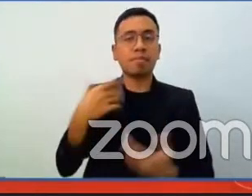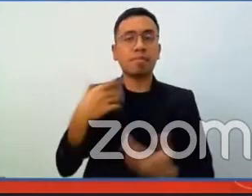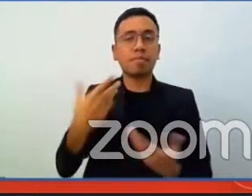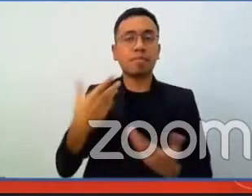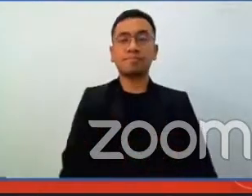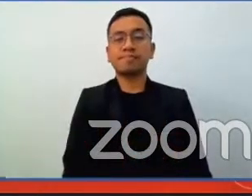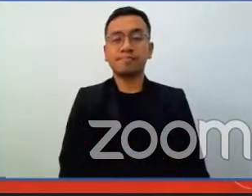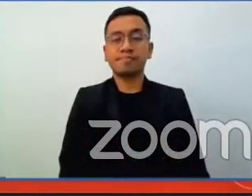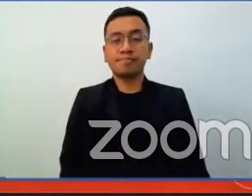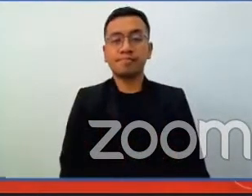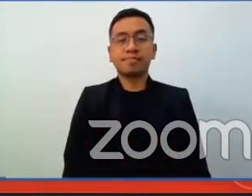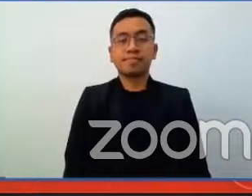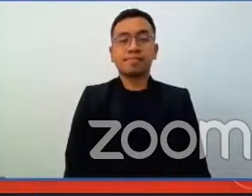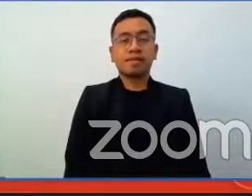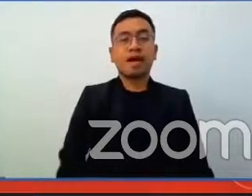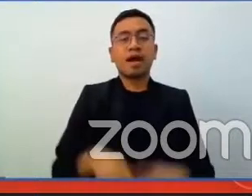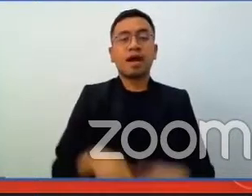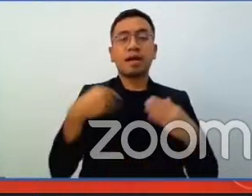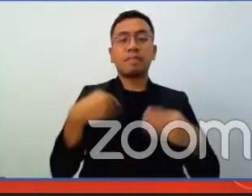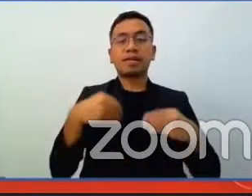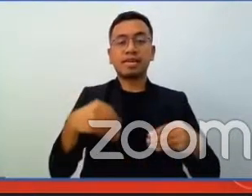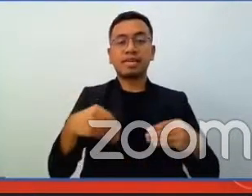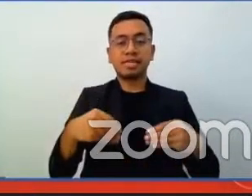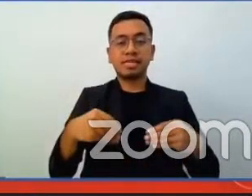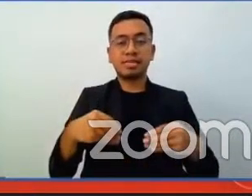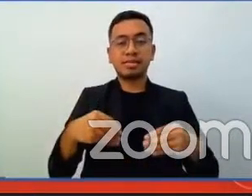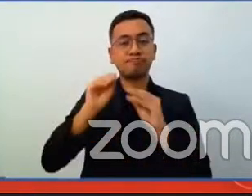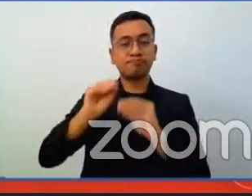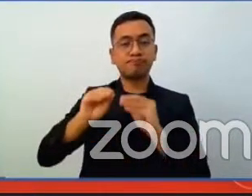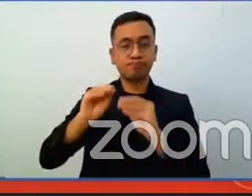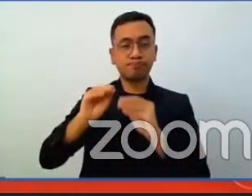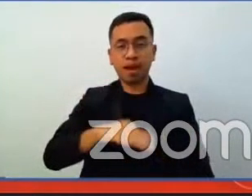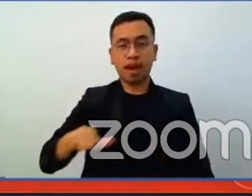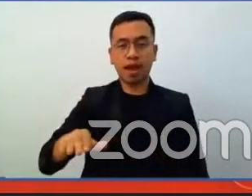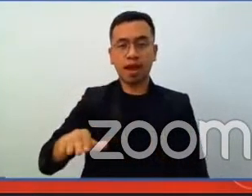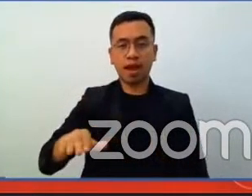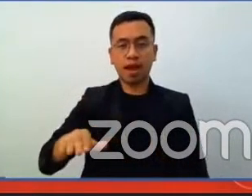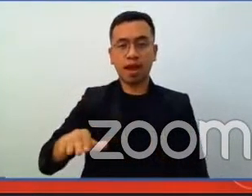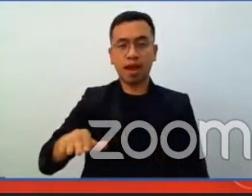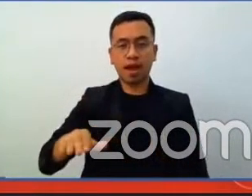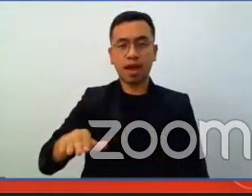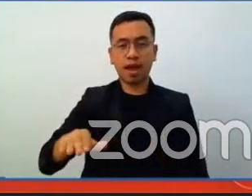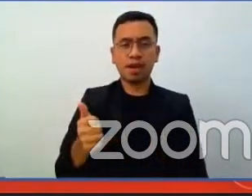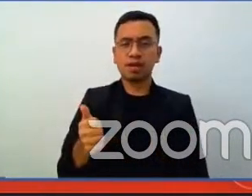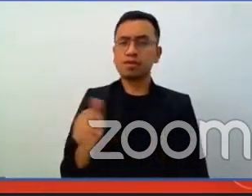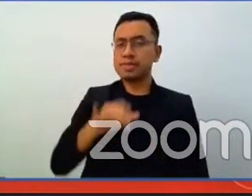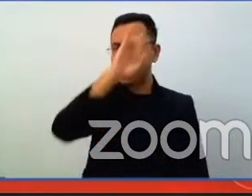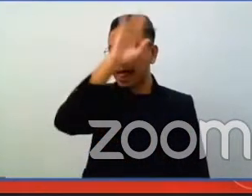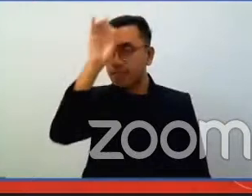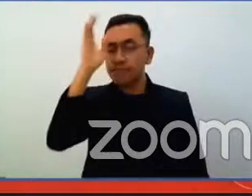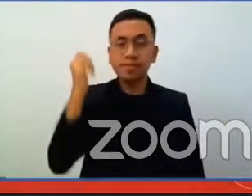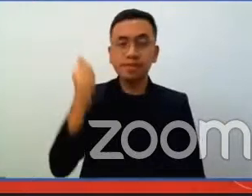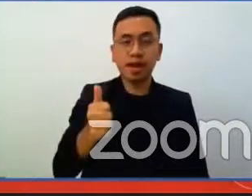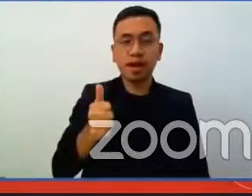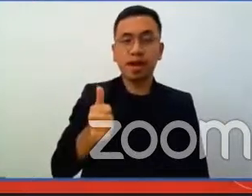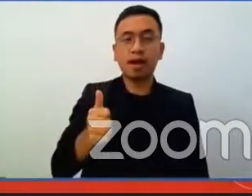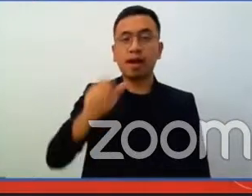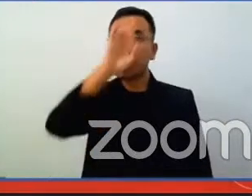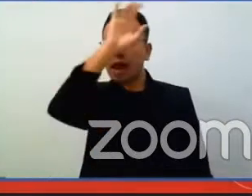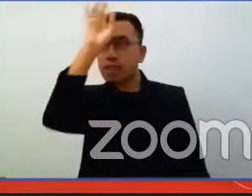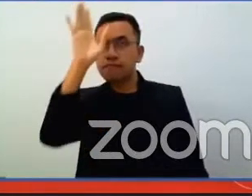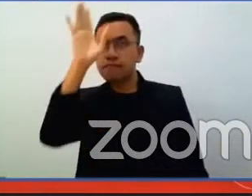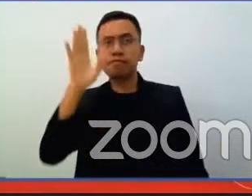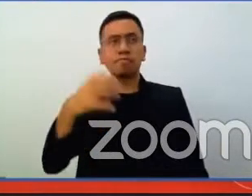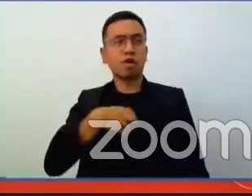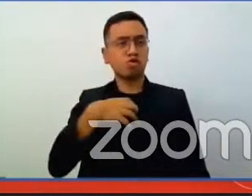bahan ajar tersebut mampu mengajak siswa untuk kreatif. Bagaimana mengajak kreatif? Tentunya tadi